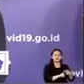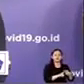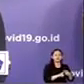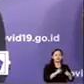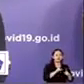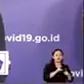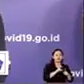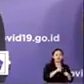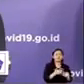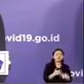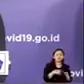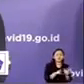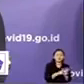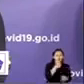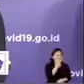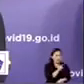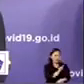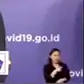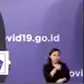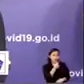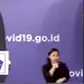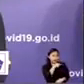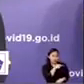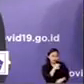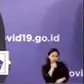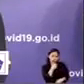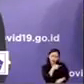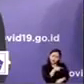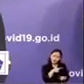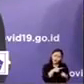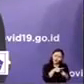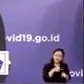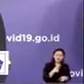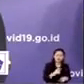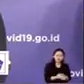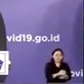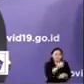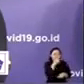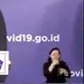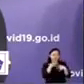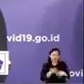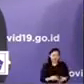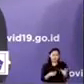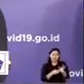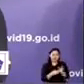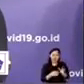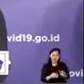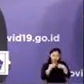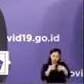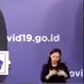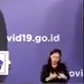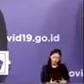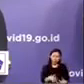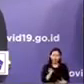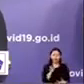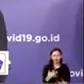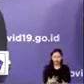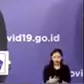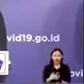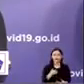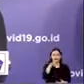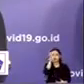toksisitas atau apakah obat yang mau kita pakai itu Toxic ndak untuk sel tubuh kita Kemudian yang kedua kita